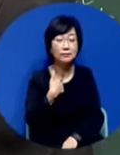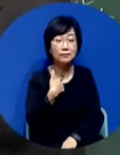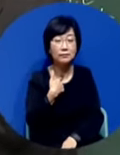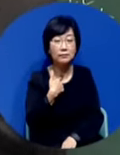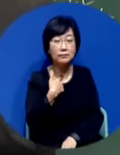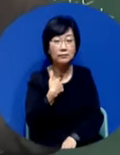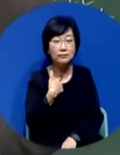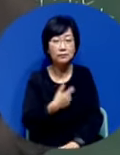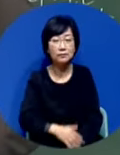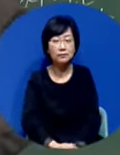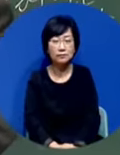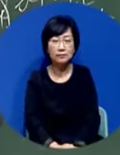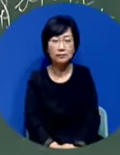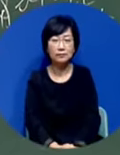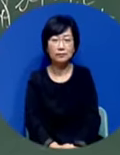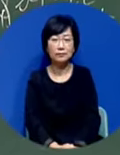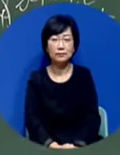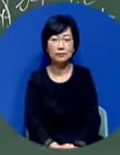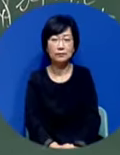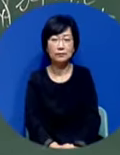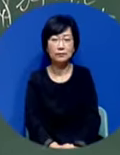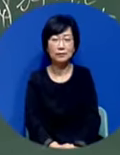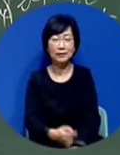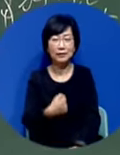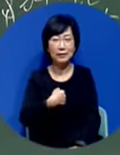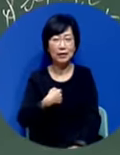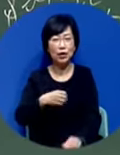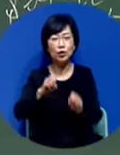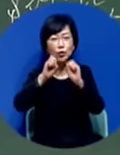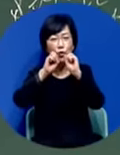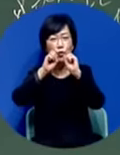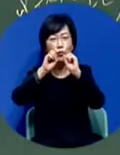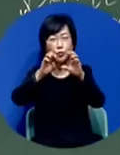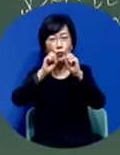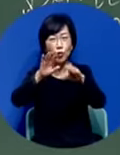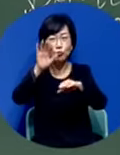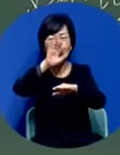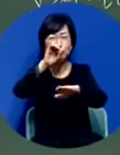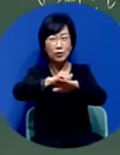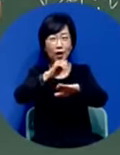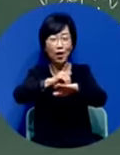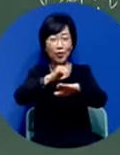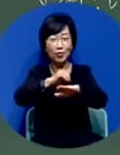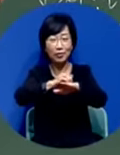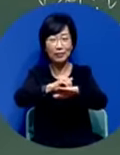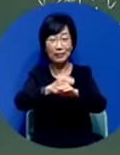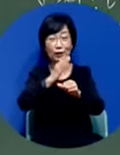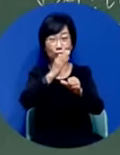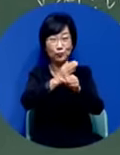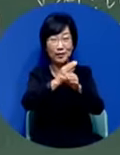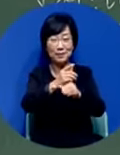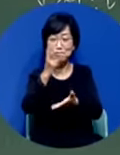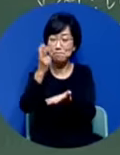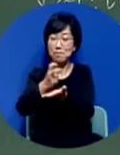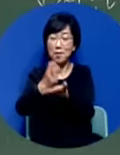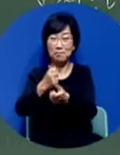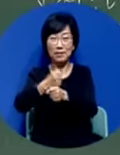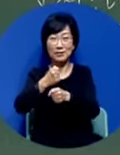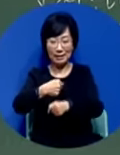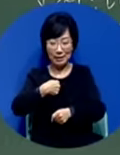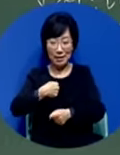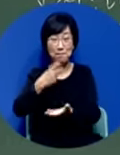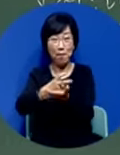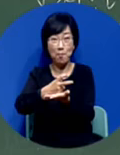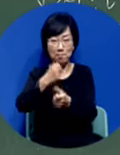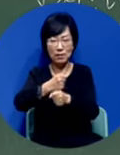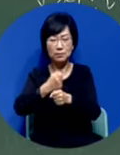那以前呢在釜山东兴教会前面的时候很晚了我到公园去传福音在那里有一个人 사실 그때는 내가 전도 훈련시킬 때인데 하루에 한 명 전도 못 하면 안 되기로 법을 정해놨어요. 그 내가 보니까 한 명을 못 한